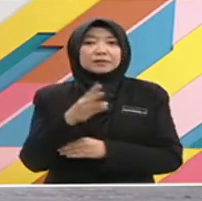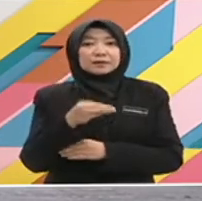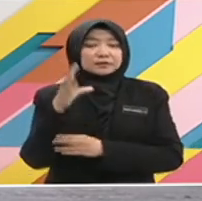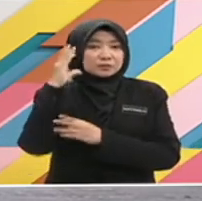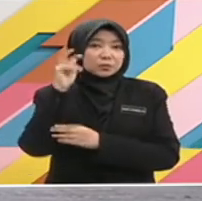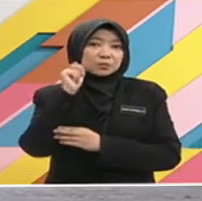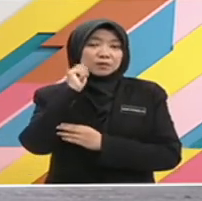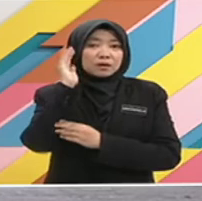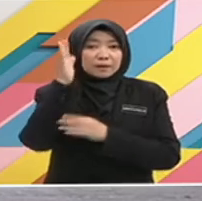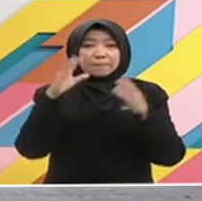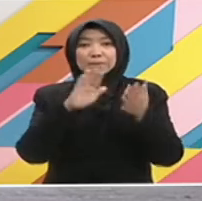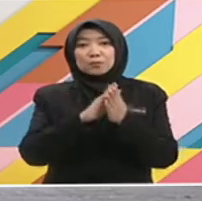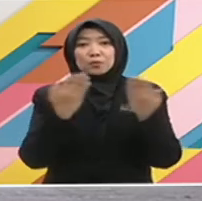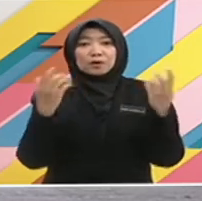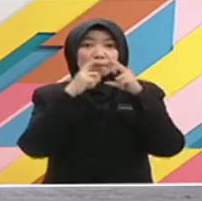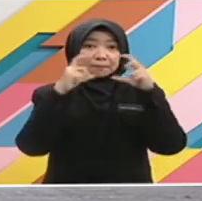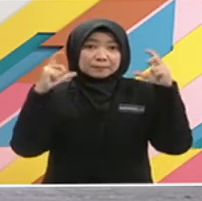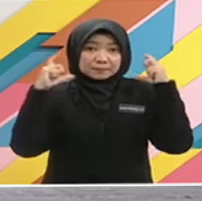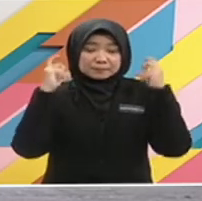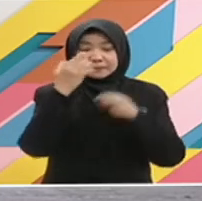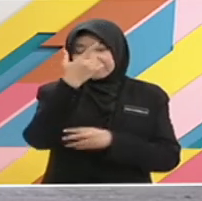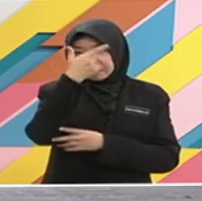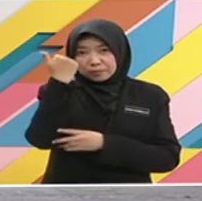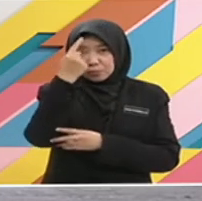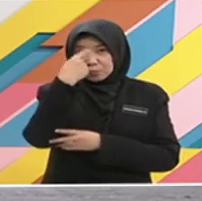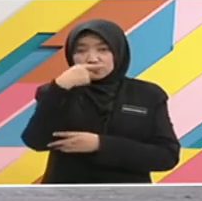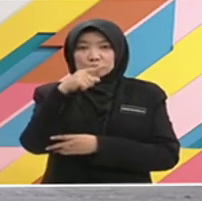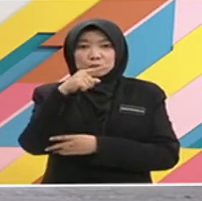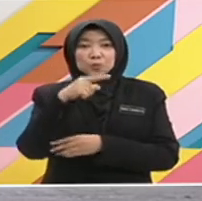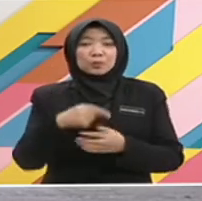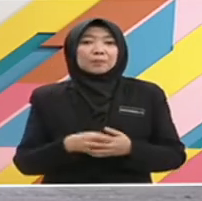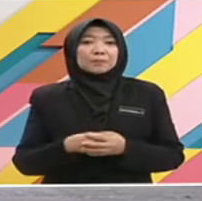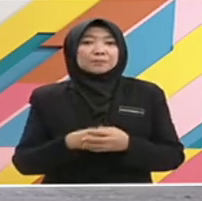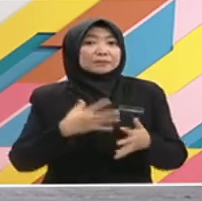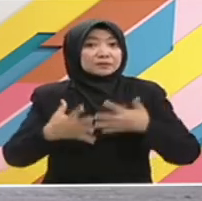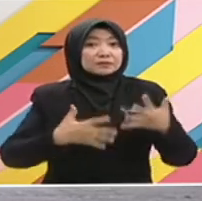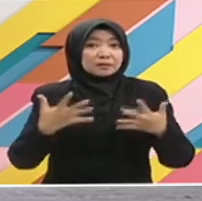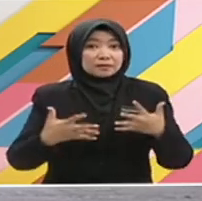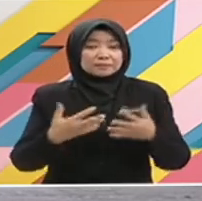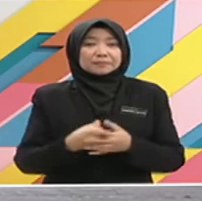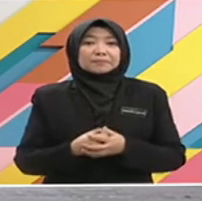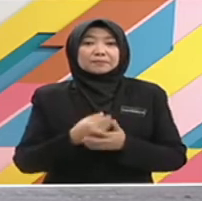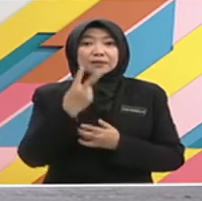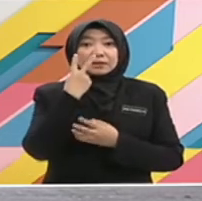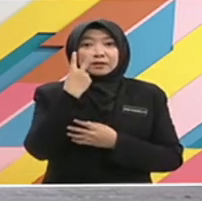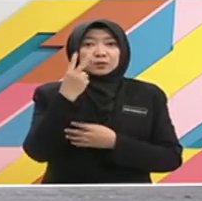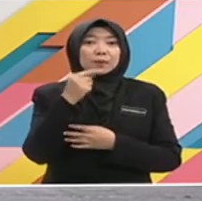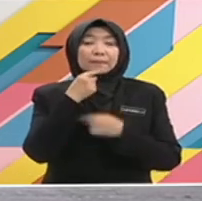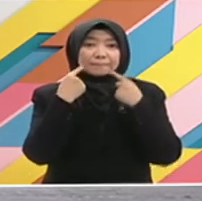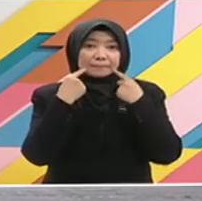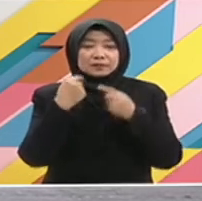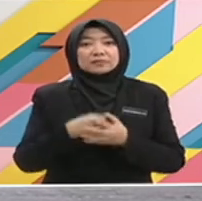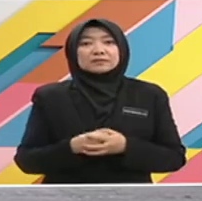untuk rakan-rakan murid-murid pendidikan khas, terutamanya masalah pendengaran, untuk melihat gerak bibir guru-guru ini bagi lebih